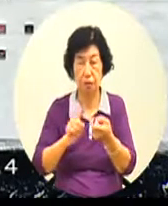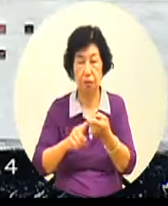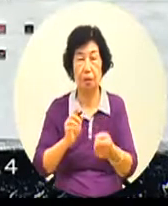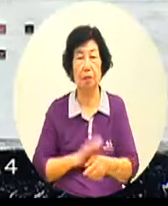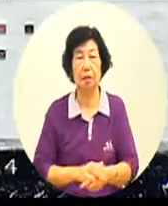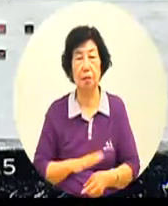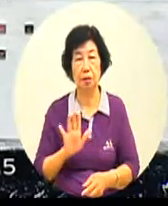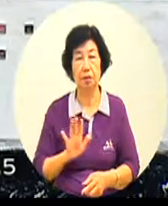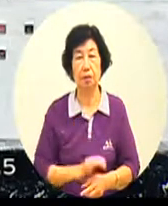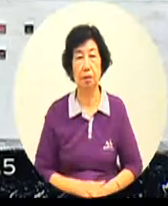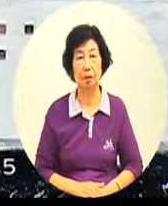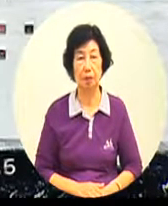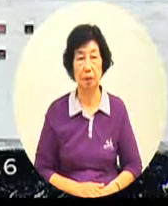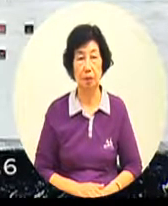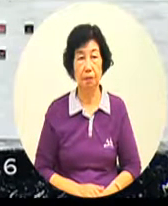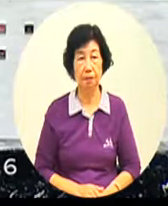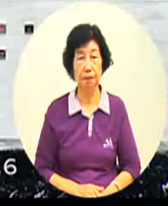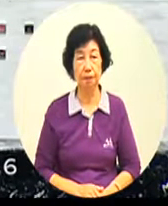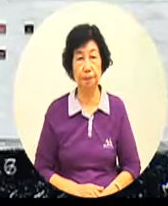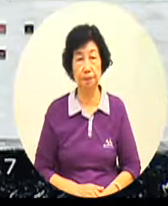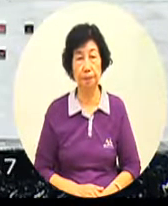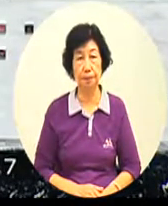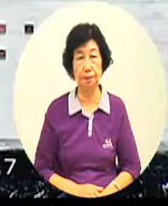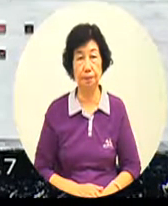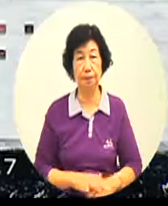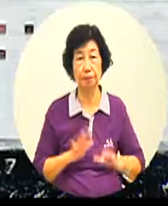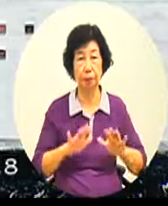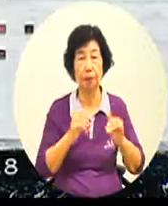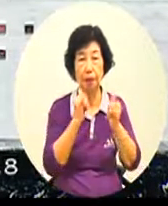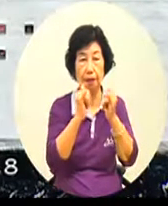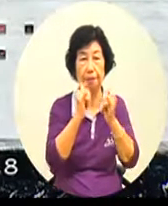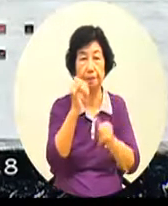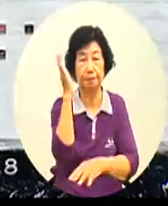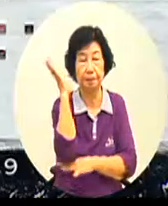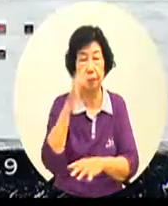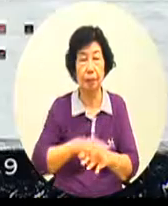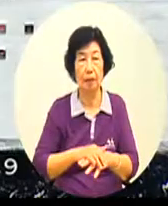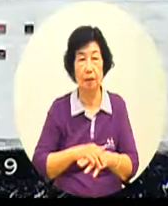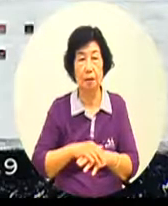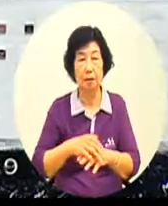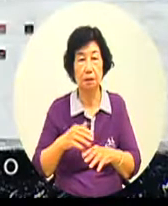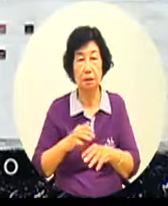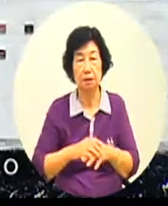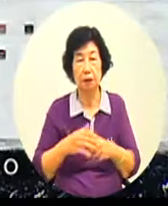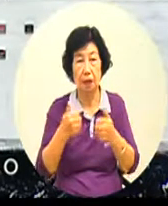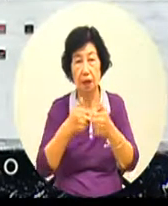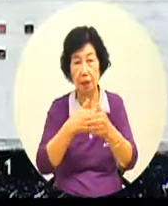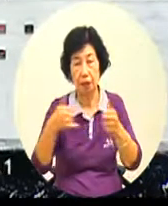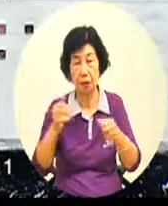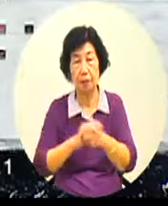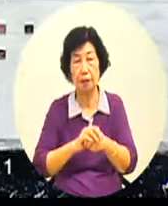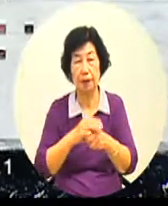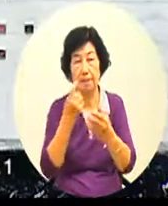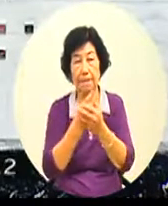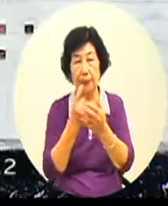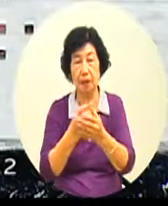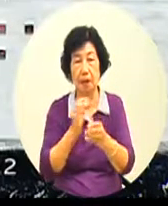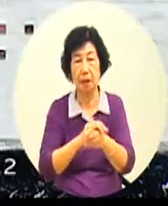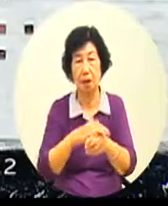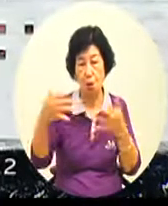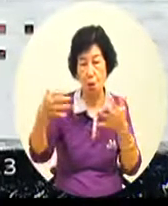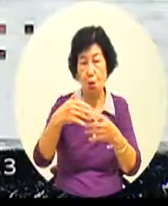是我们社政委员会的每位议员的质询，每位议员质询的时间是20分钟。那第